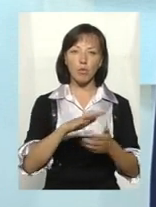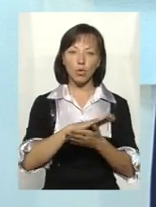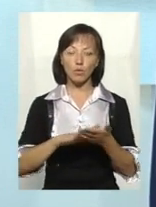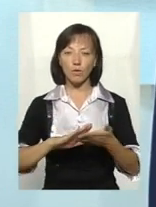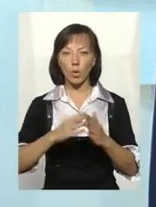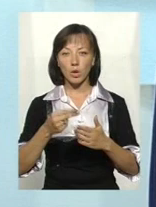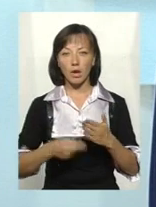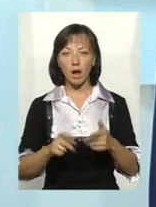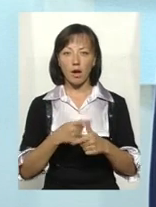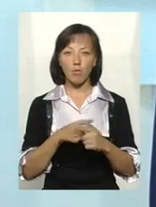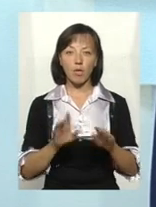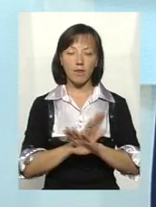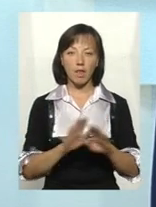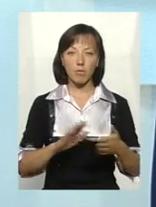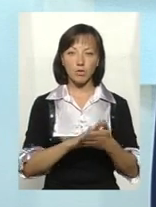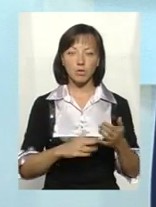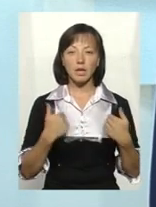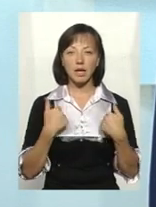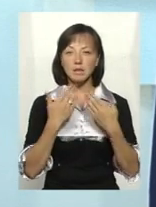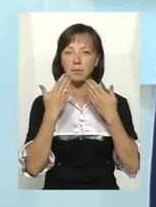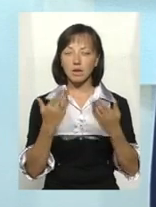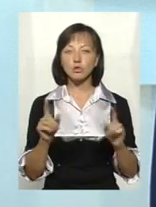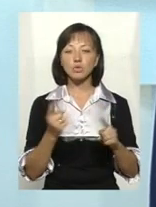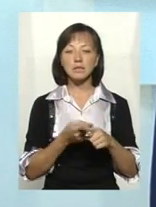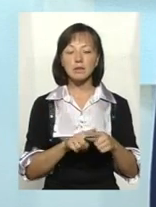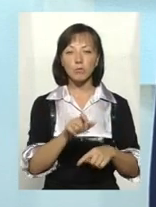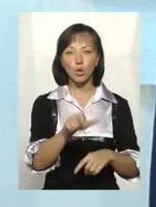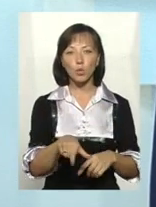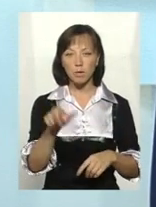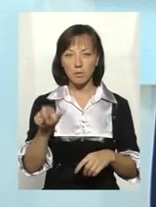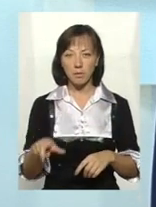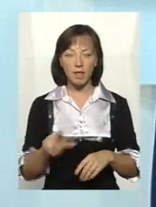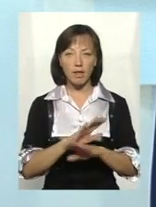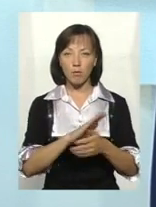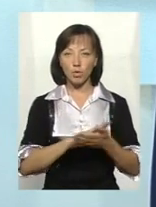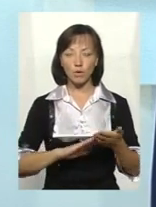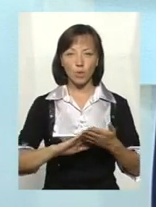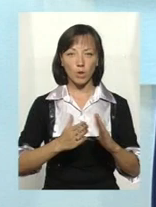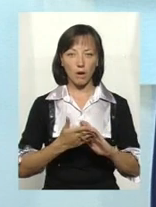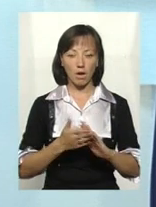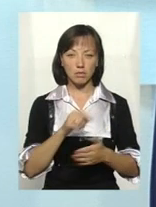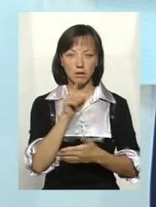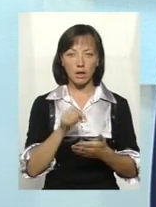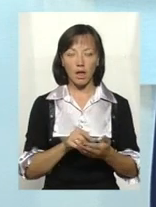контракт, або не продовжує. Далі я запитала, що з тими людьми, якщо не продовжується контракт. Не обов'язково,